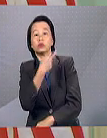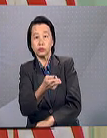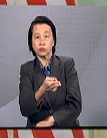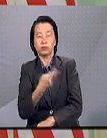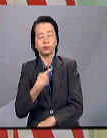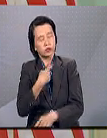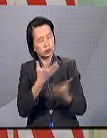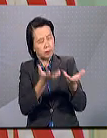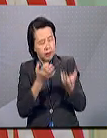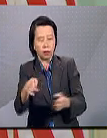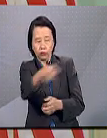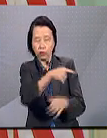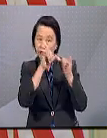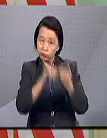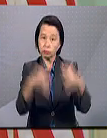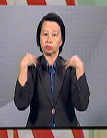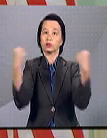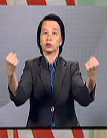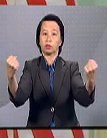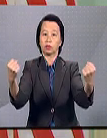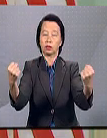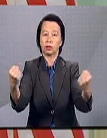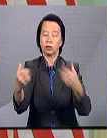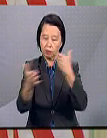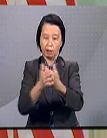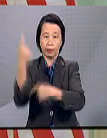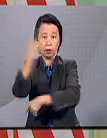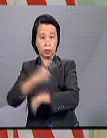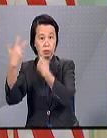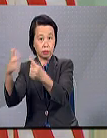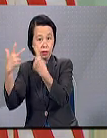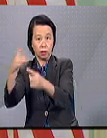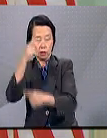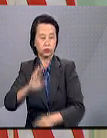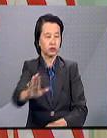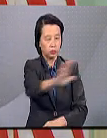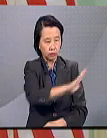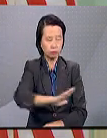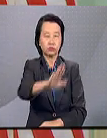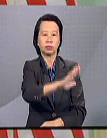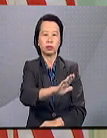nak supaya mereka terus kekal sihat sehingga hari ke-13 untuk mereka